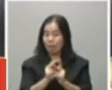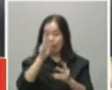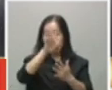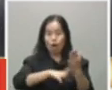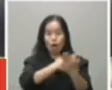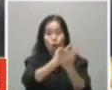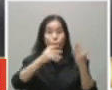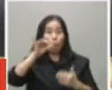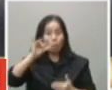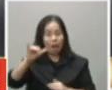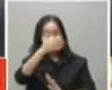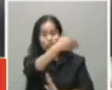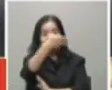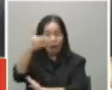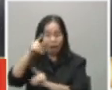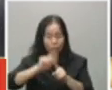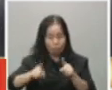ยครับ